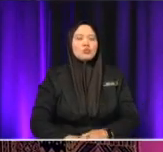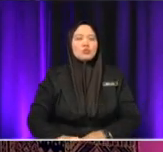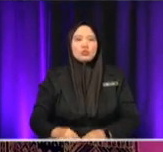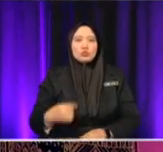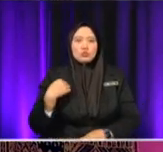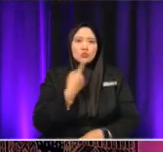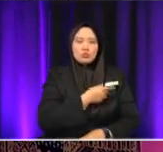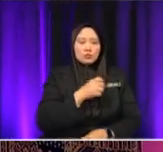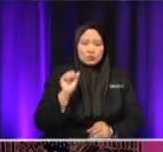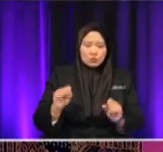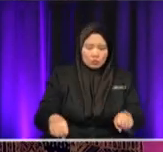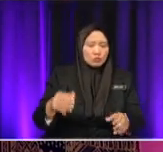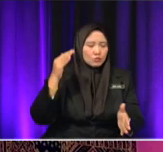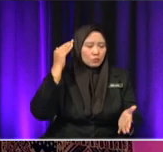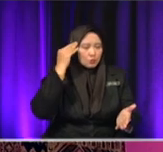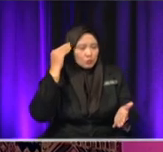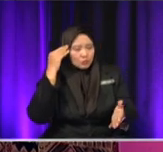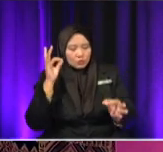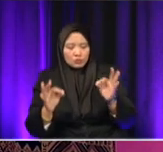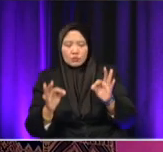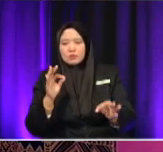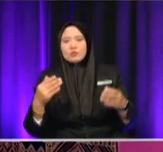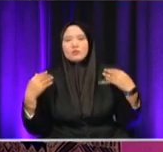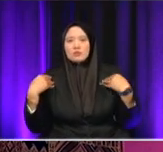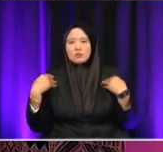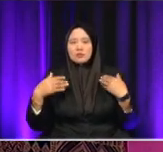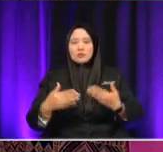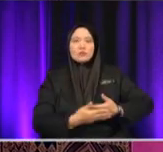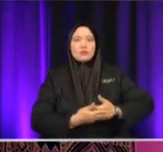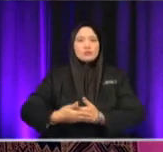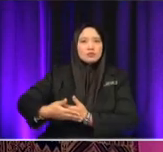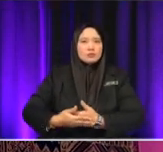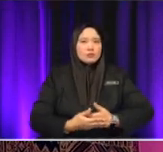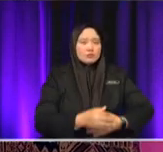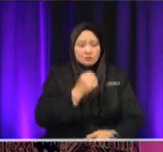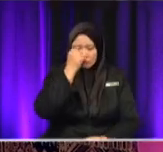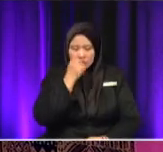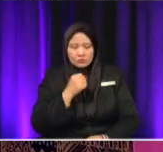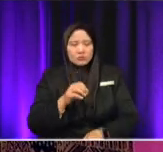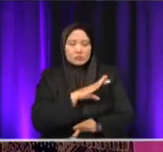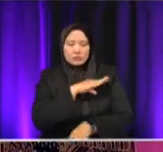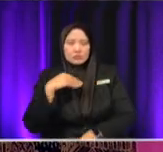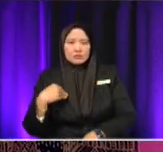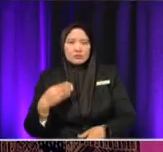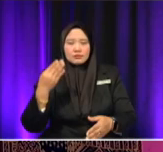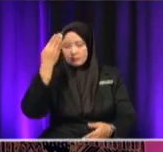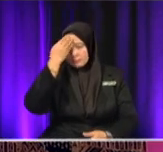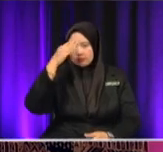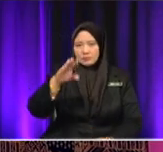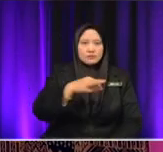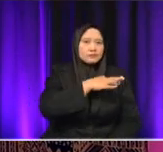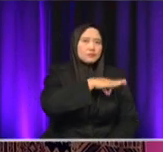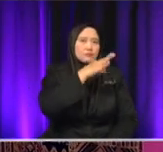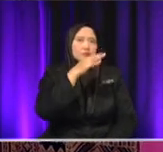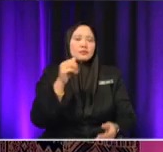ada masalah yang sedih dan sebagainya ya dan kita juga boleh memberikan suntikan semangat dengan memberikan tazkiran